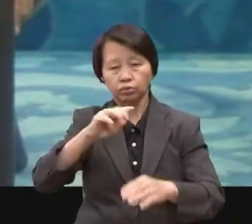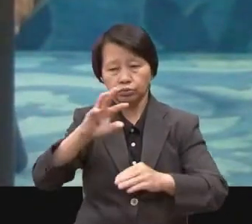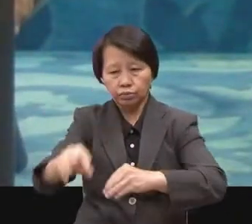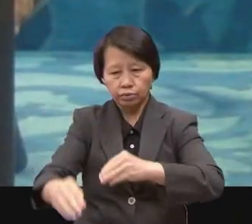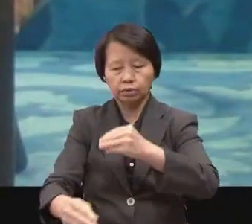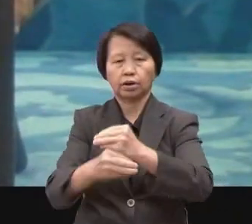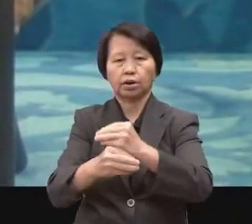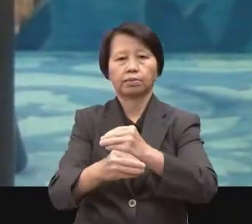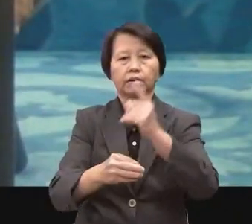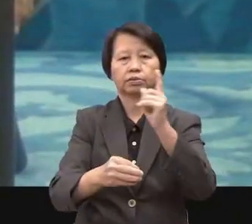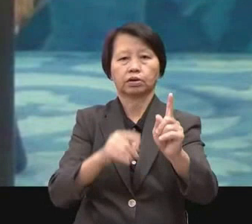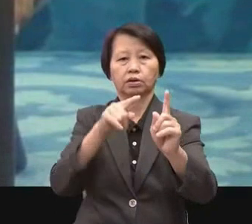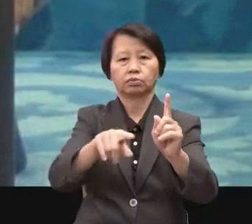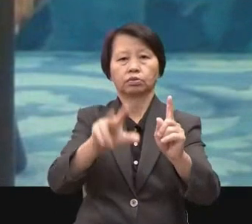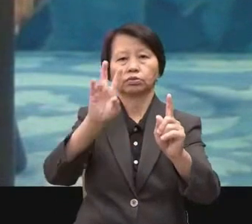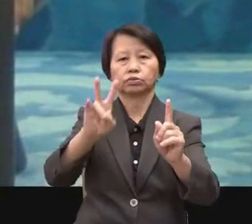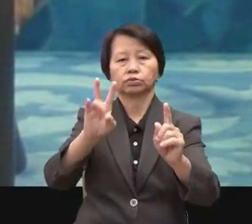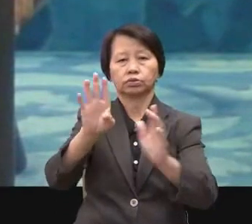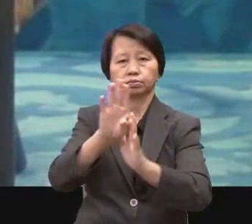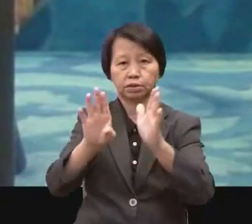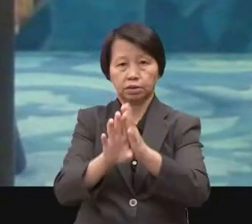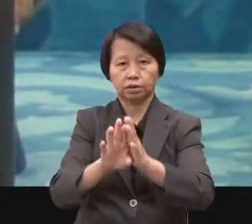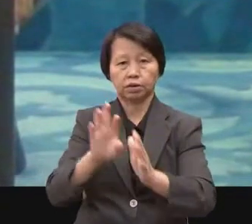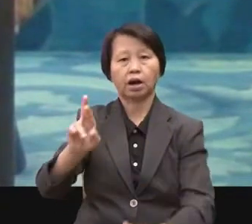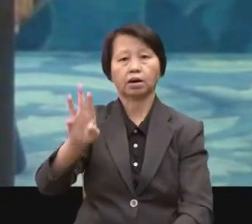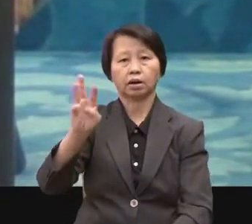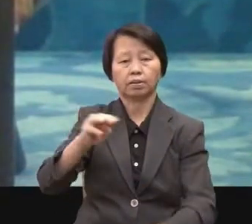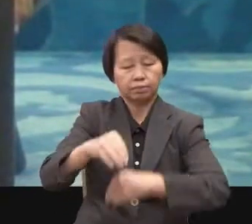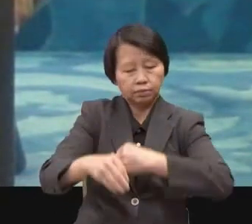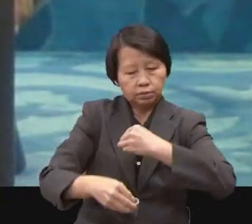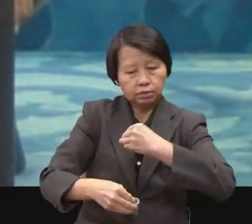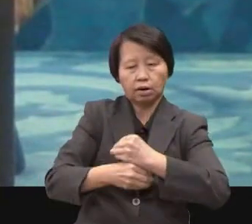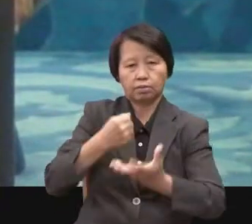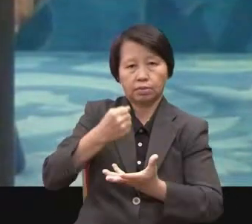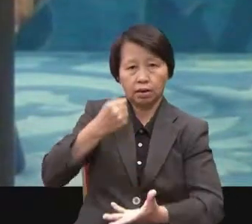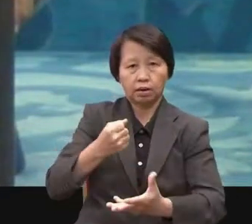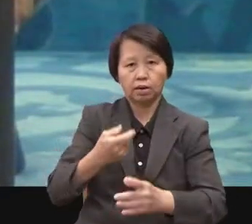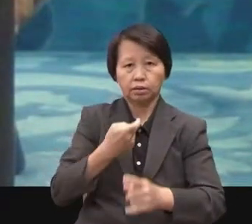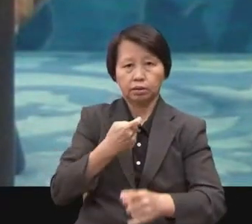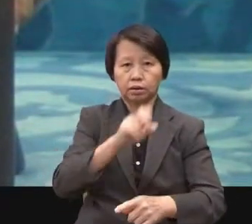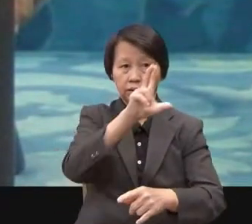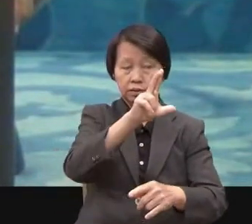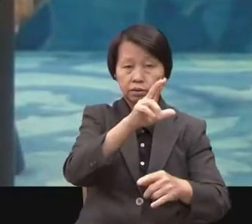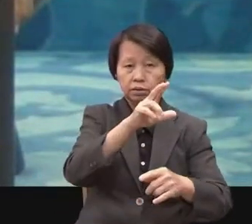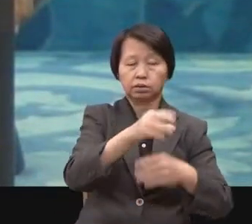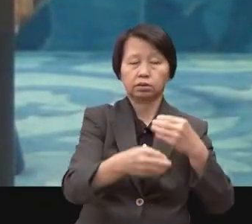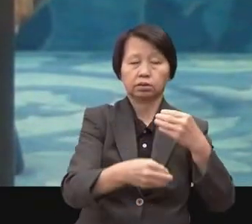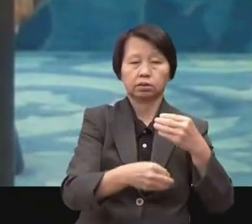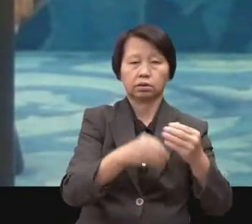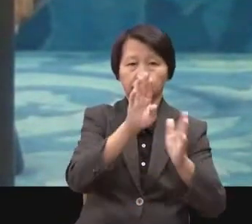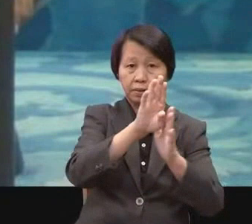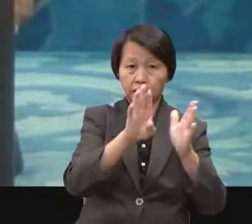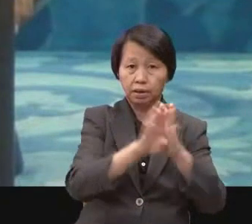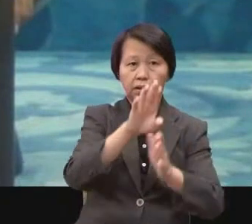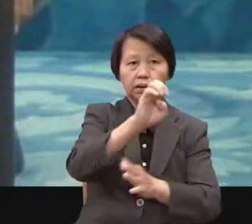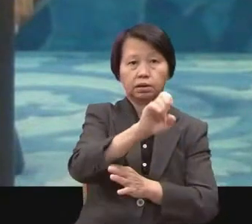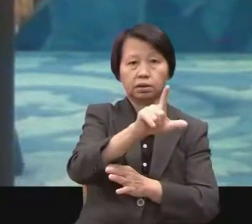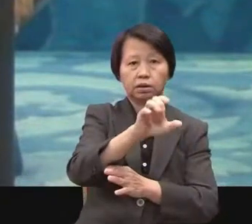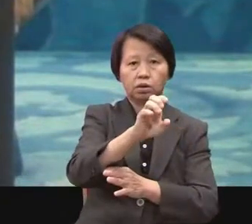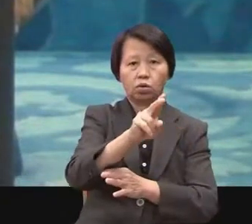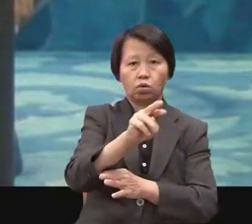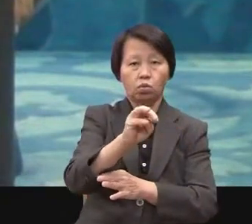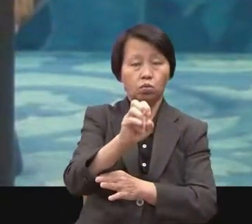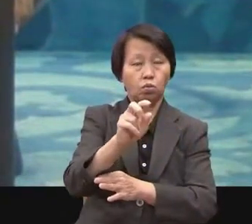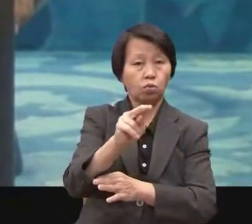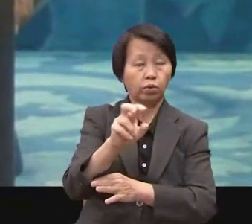satu puluhan tujuh daripada penambahan 3 bilun untuk 23